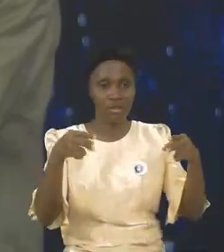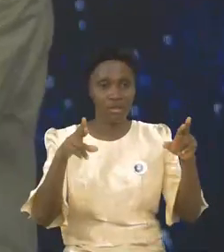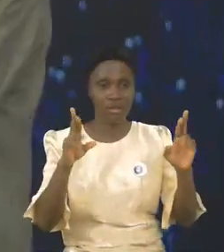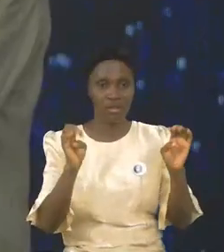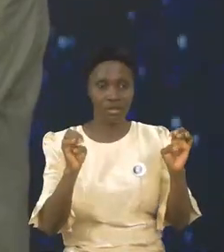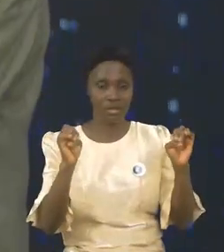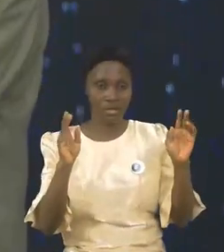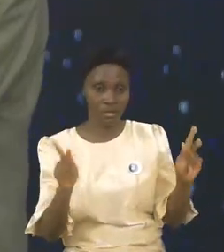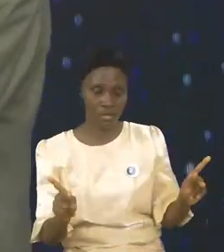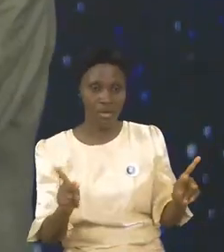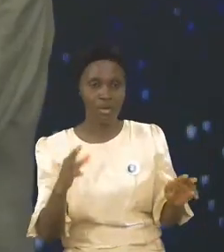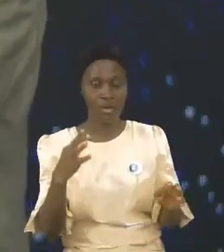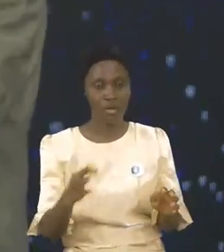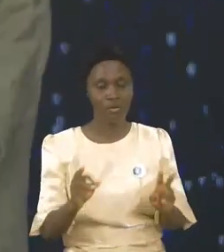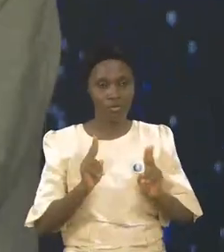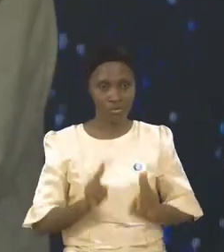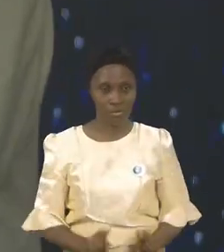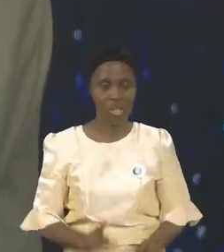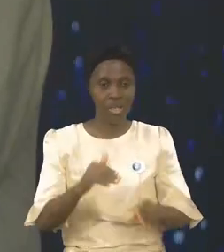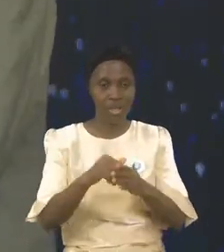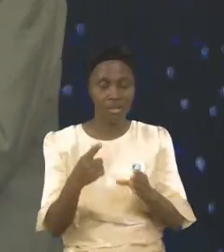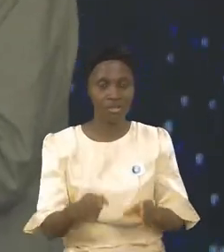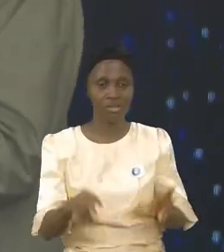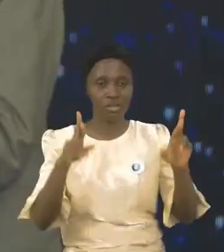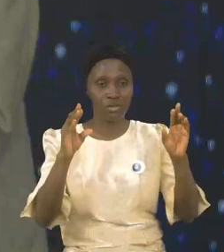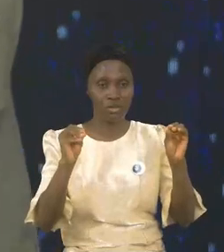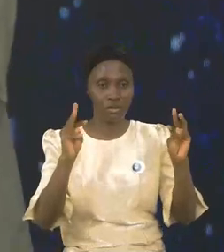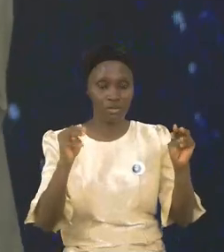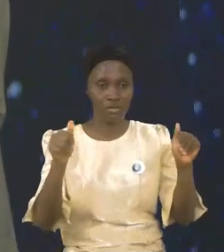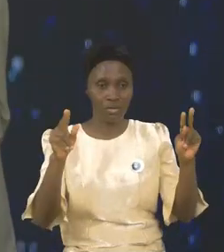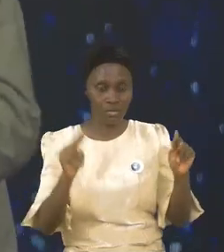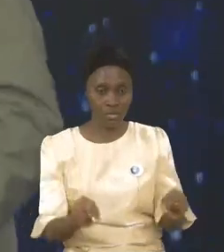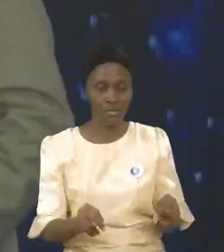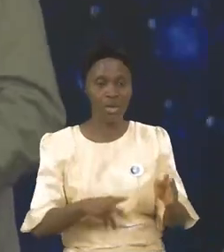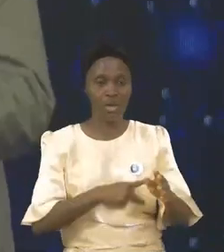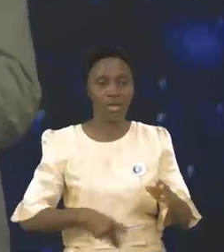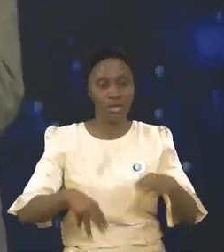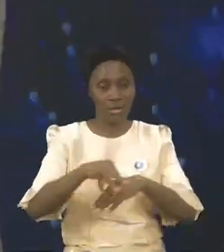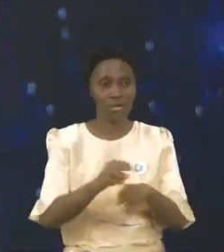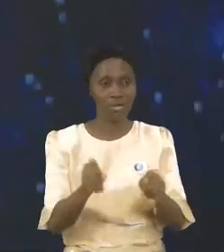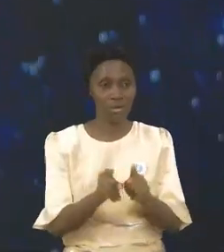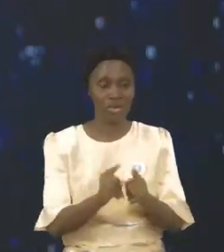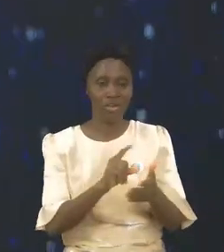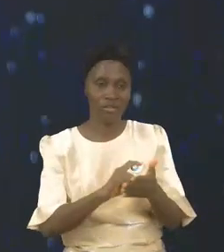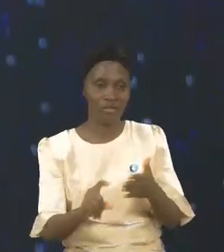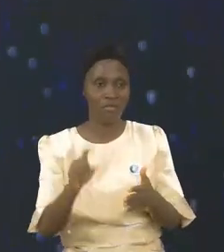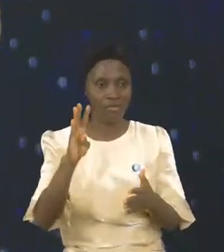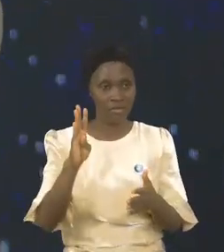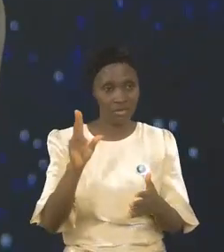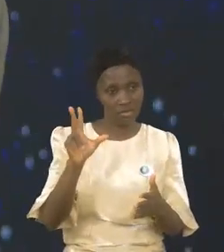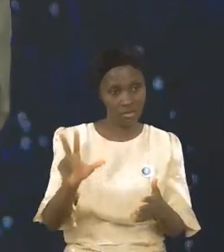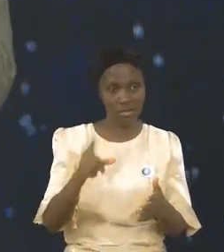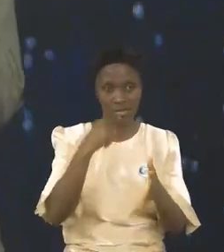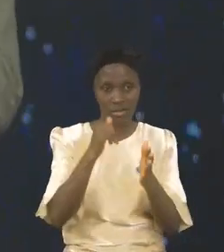la Médo-Perse, ici, la grande mer sur les Grèces, et ici, sur la grande mer sur